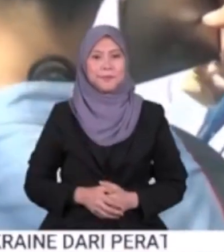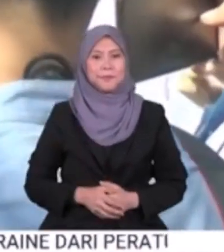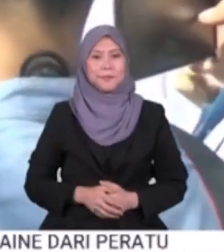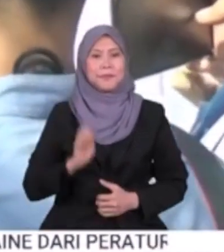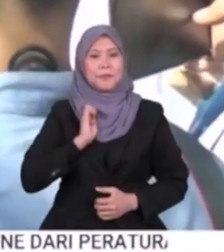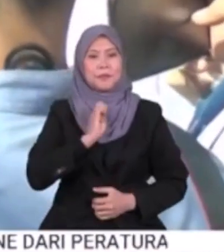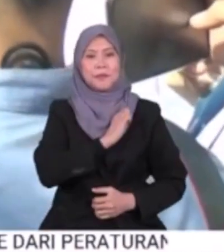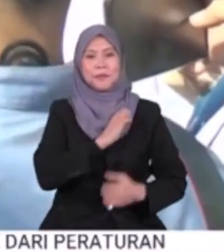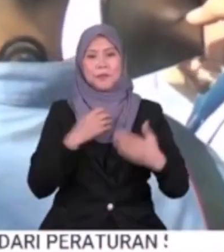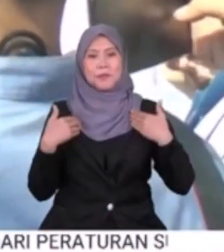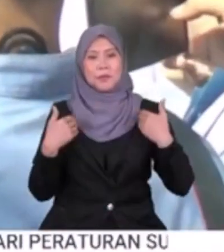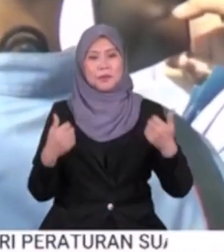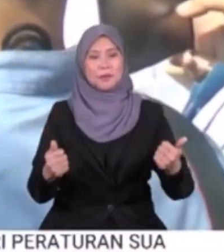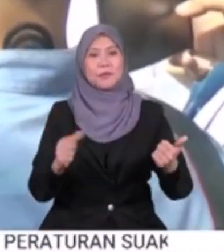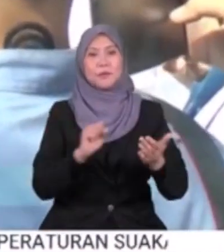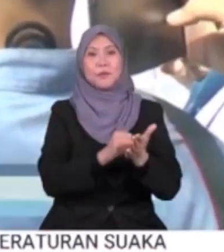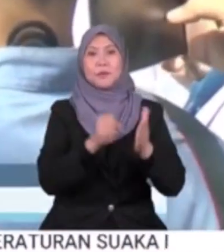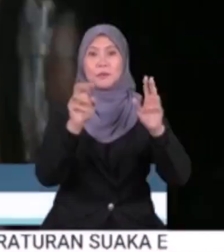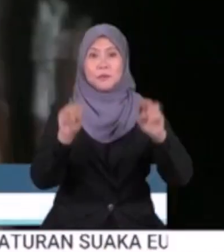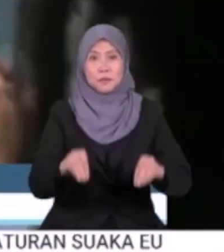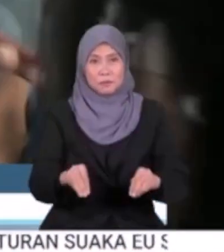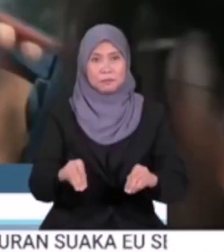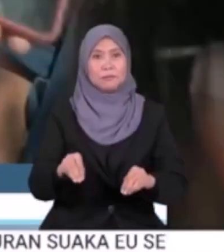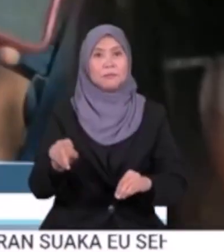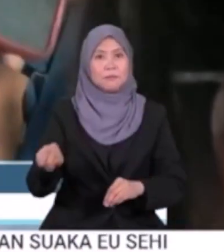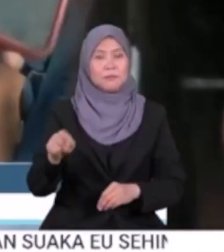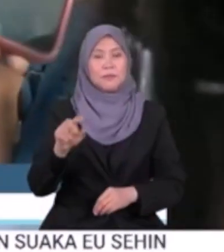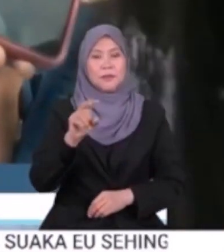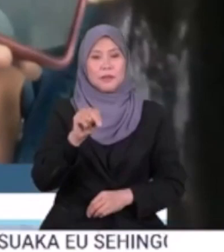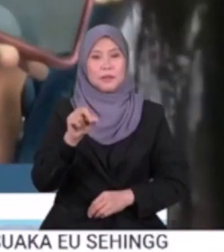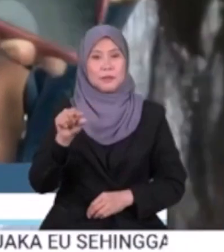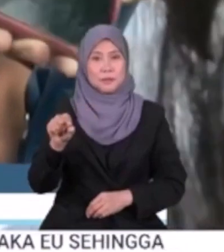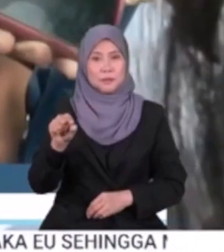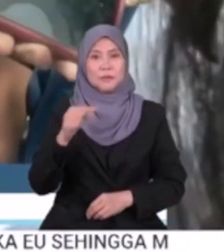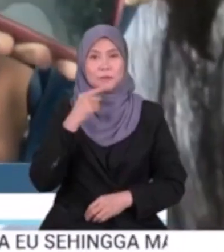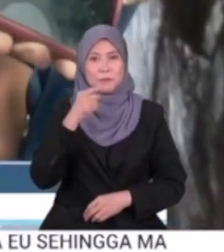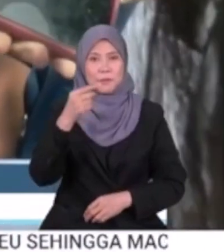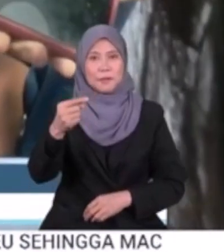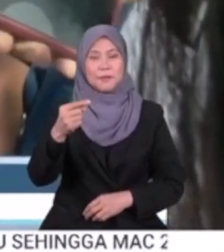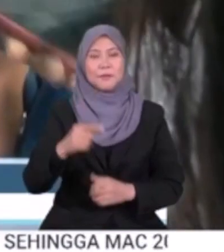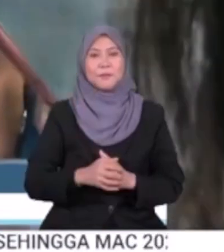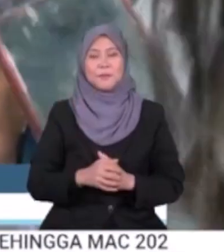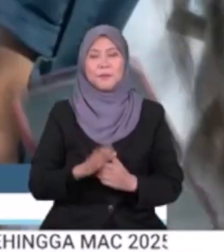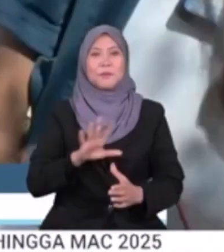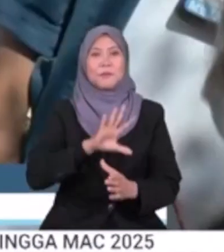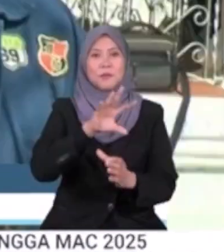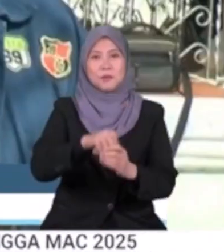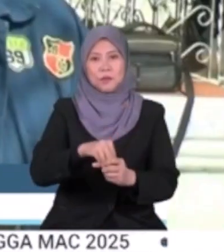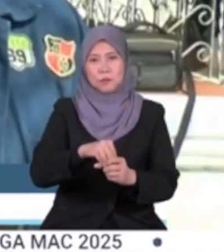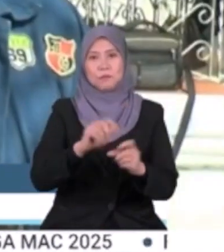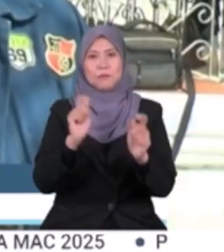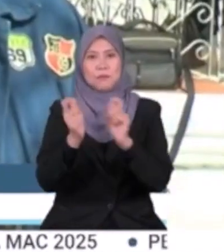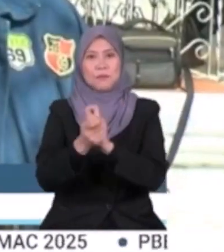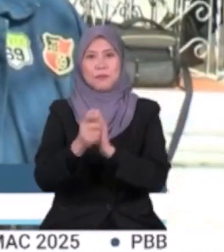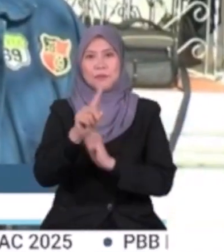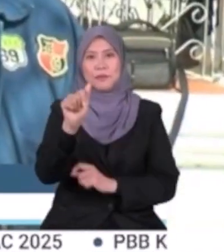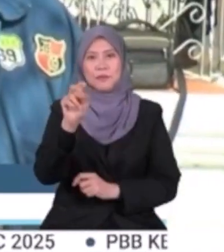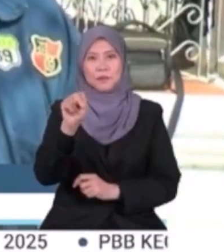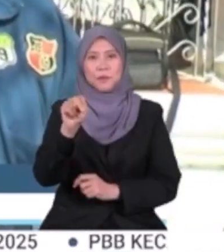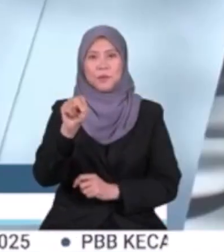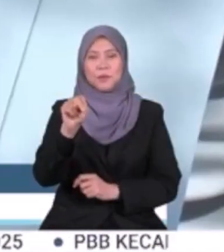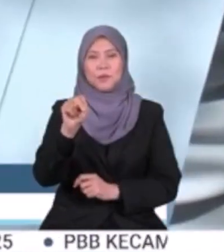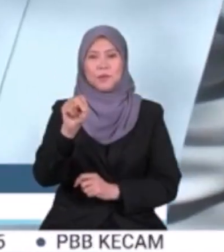Expo kesehatan semua manusia dan perpaduan Negeri his yang berkata inisiatif itu termasuk pemindahan zone